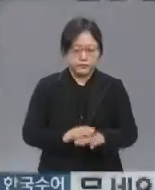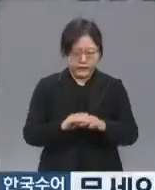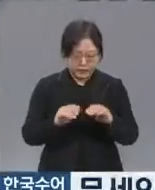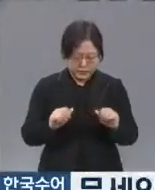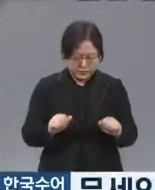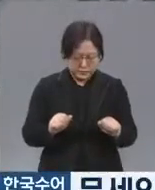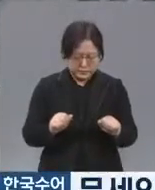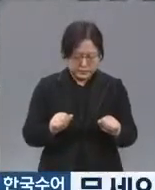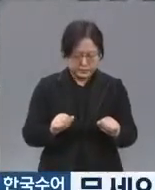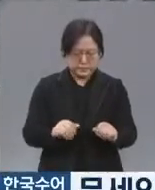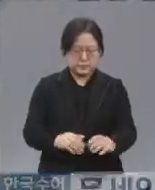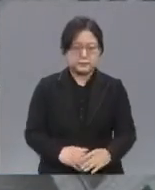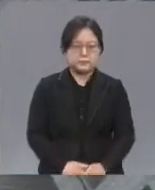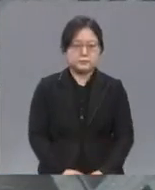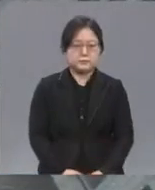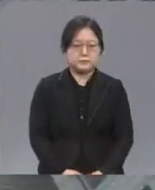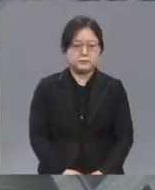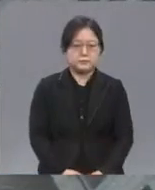여러분 안녕하십니까?